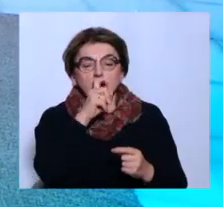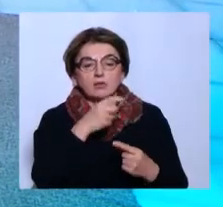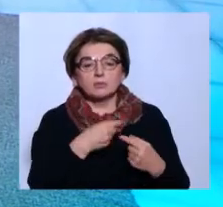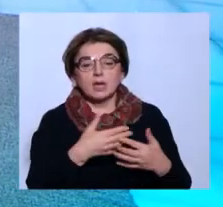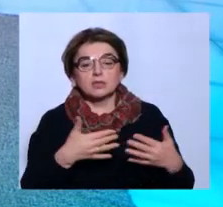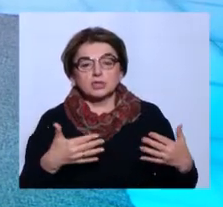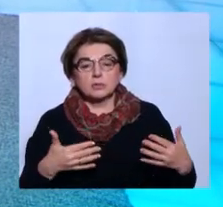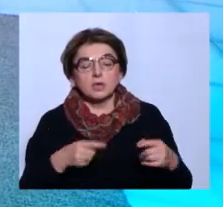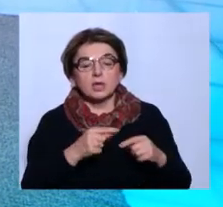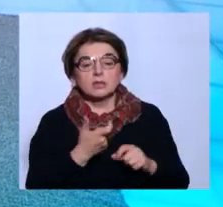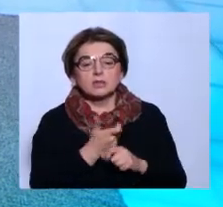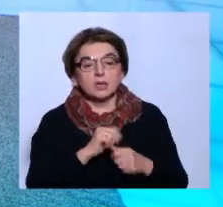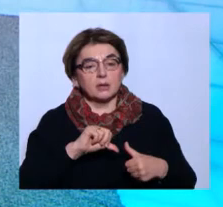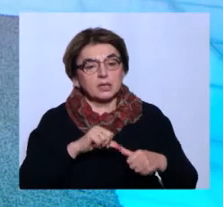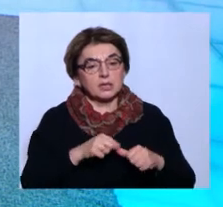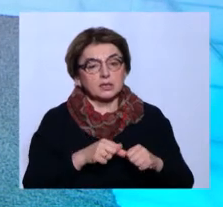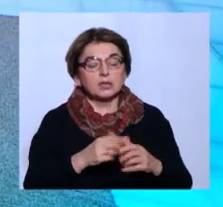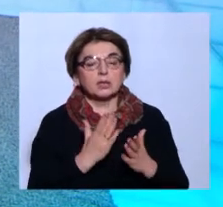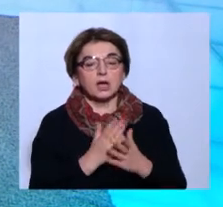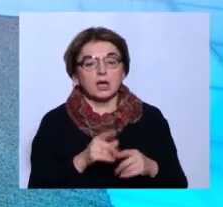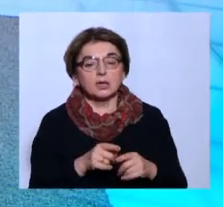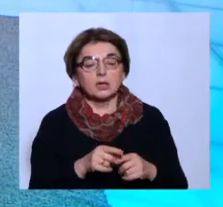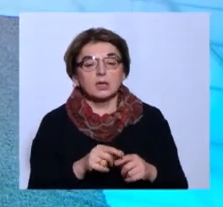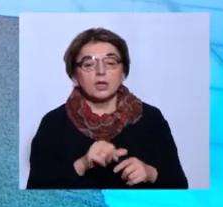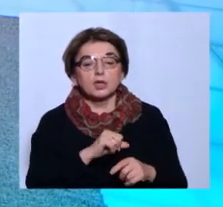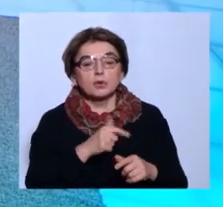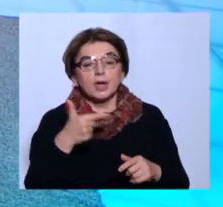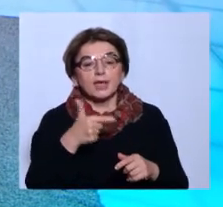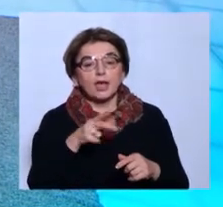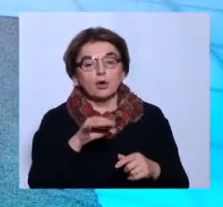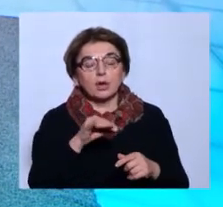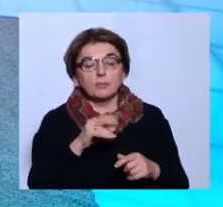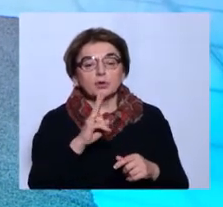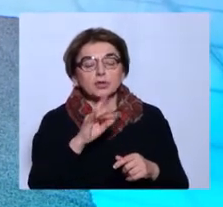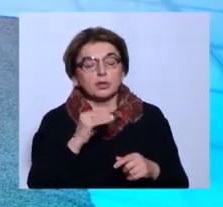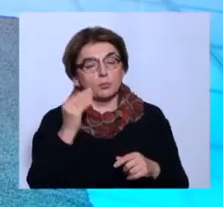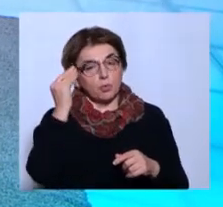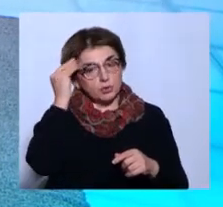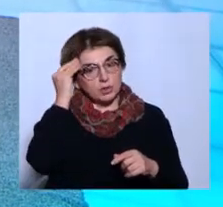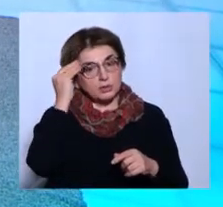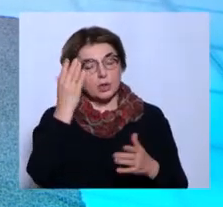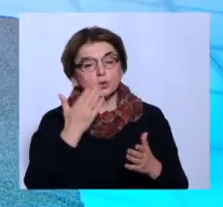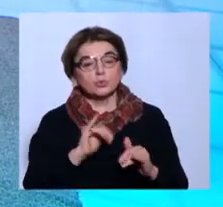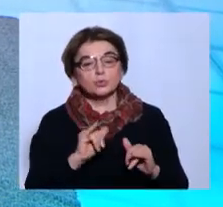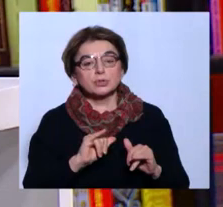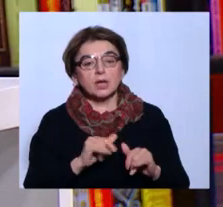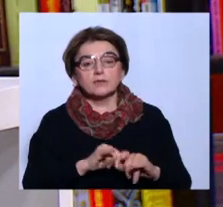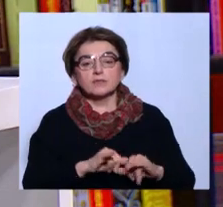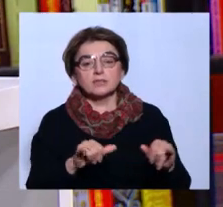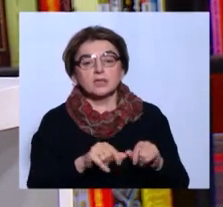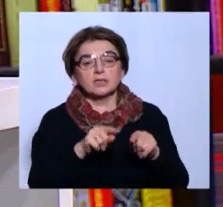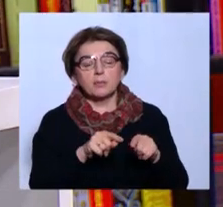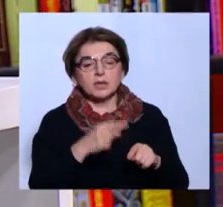ასე შემდეგ. ესეც საკმაოდ მყარი კრიტერიუმია. გეოგრაფიული კრიტერიუმი მოიაზრებს თუ სად ვრცელდება ესა თუ